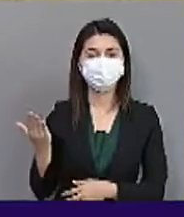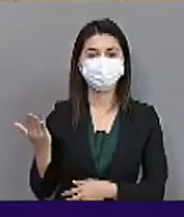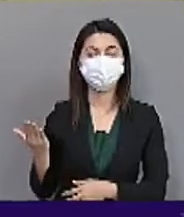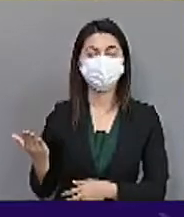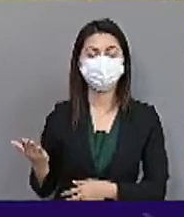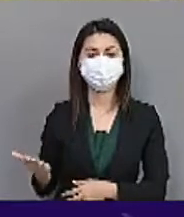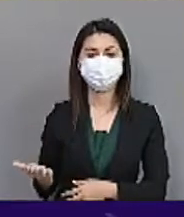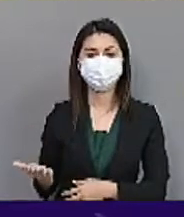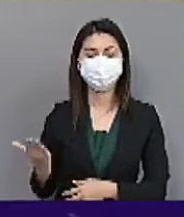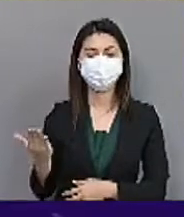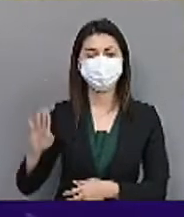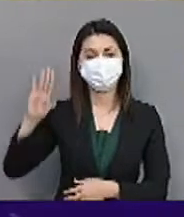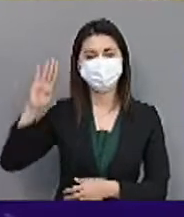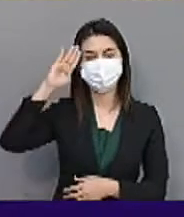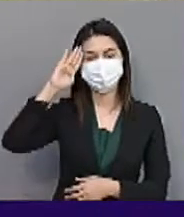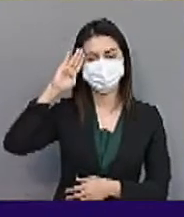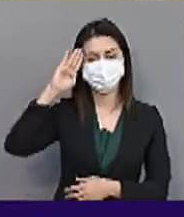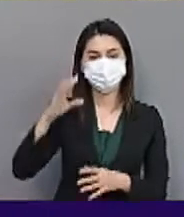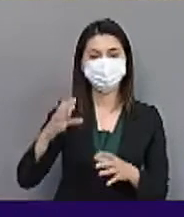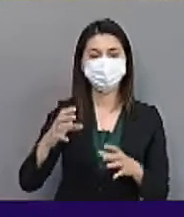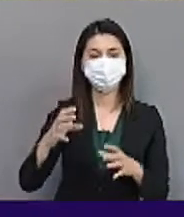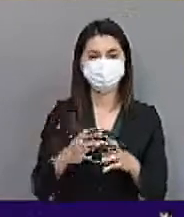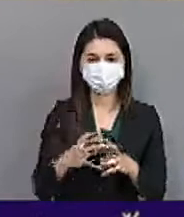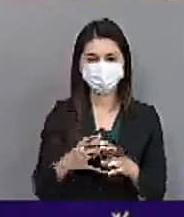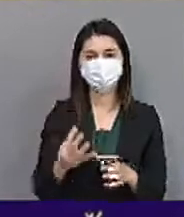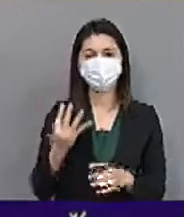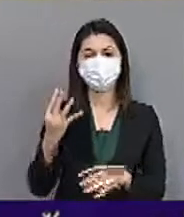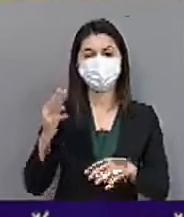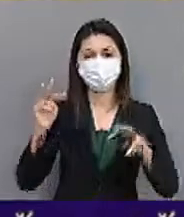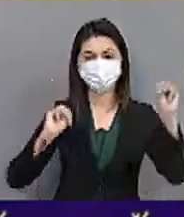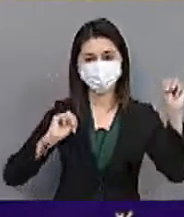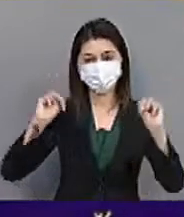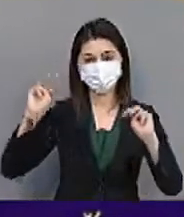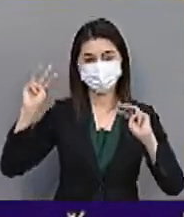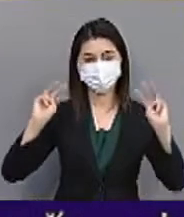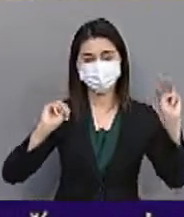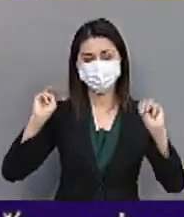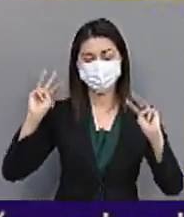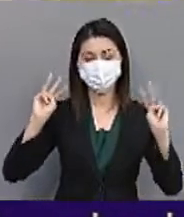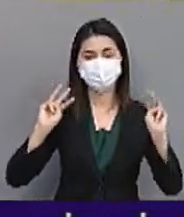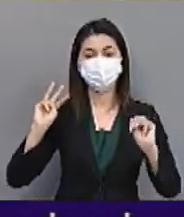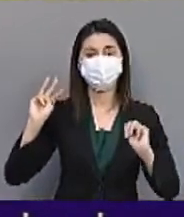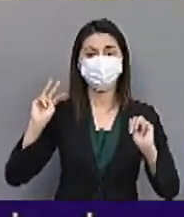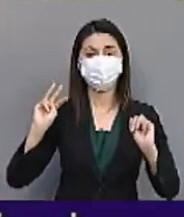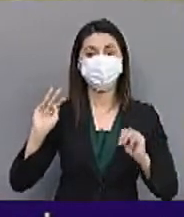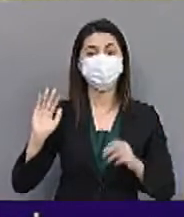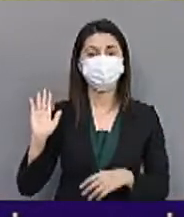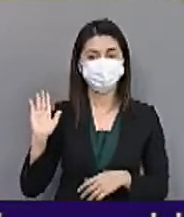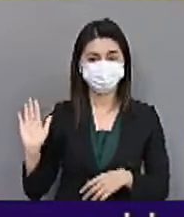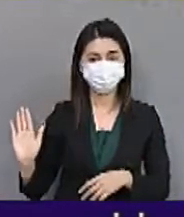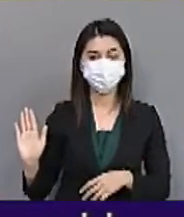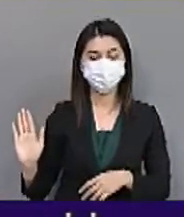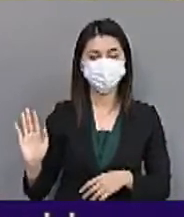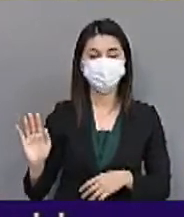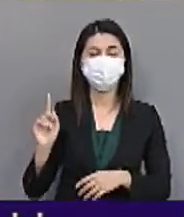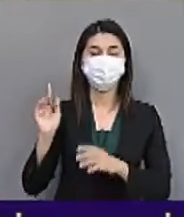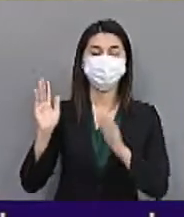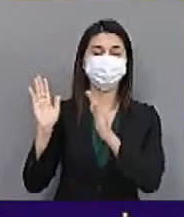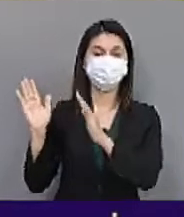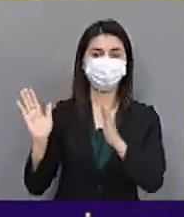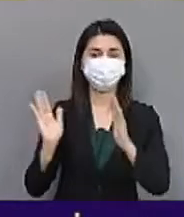เจ้าหน้าที่กองพันทหารปืนใหญ่ที่4กรมทหารปืนใหญ่ที่4นะคะนำชมภายในศูนย์การเรียนรู้หลักปรัชญาเศรษฐกิจพอเ